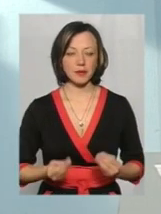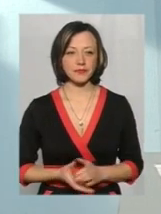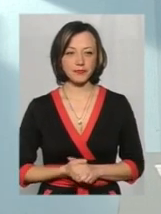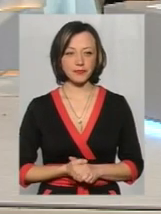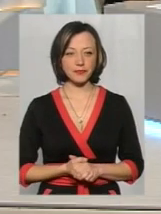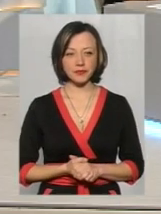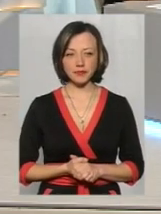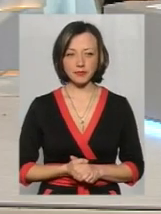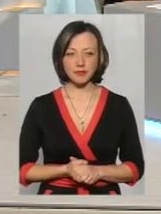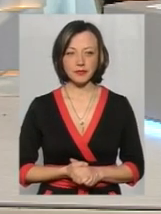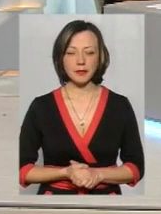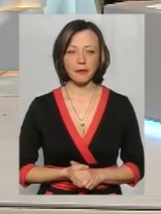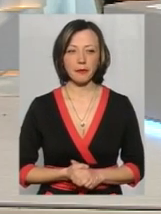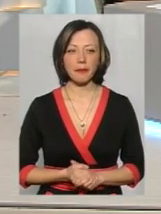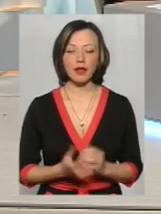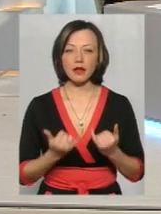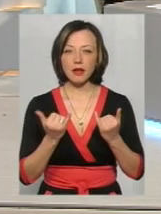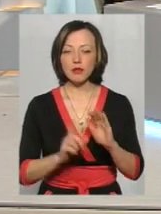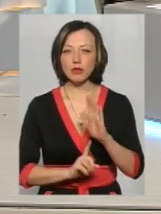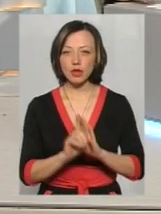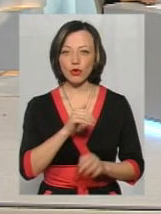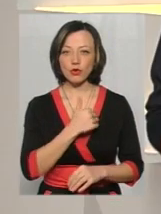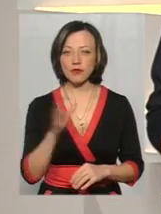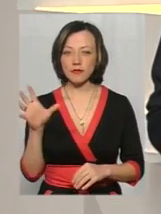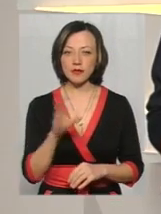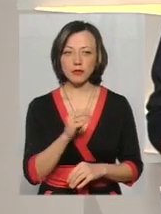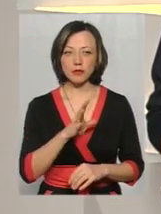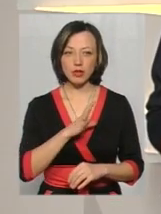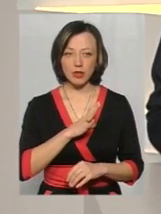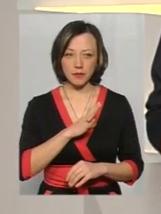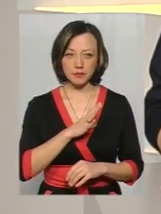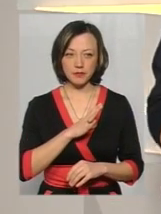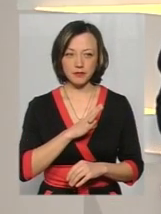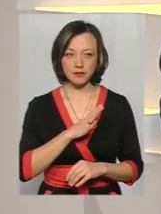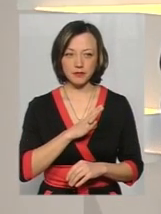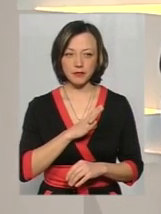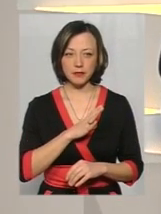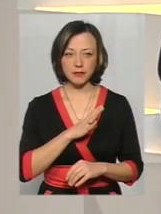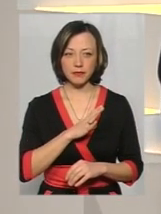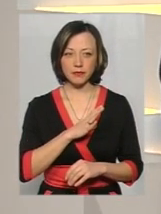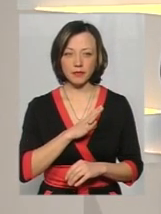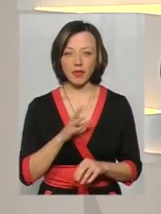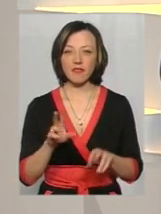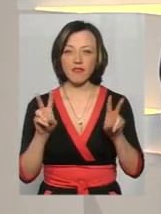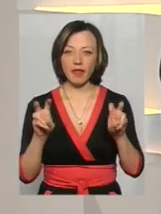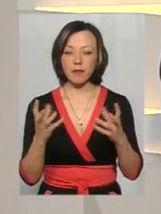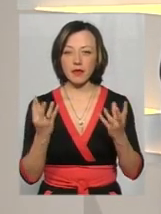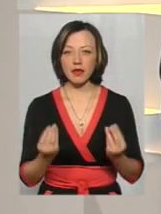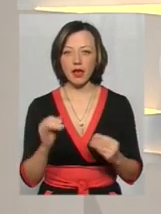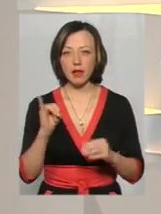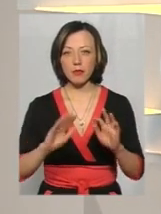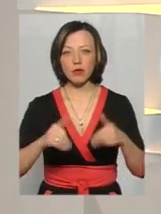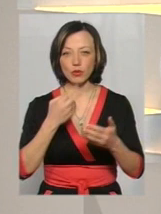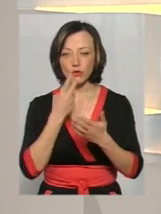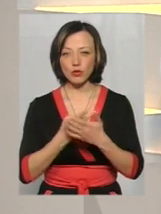Доброго вечора. Для початку я хочу, щоб ми всі були, можна так сказати, в темі дня, і